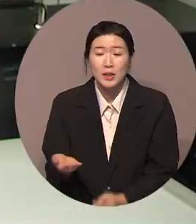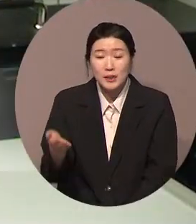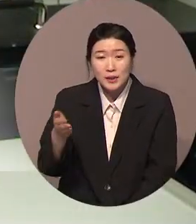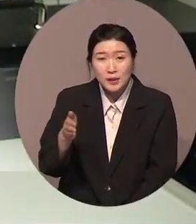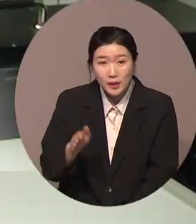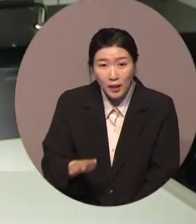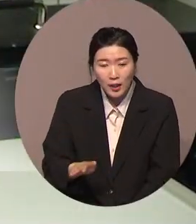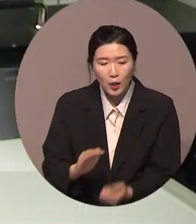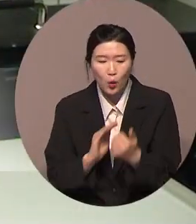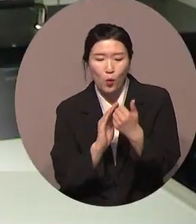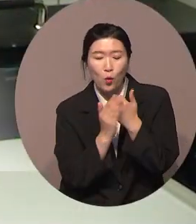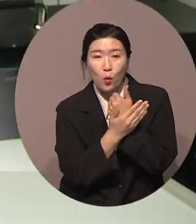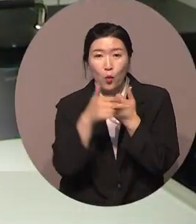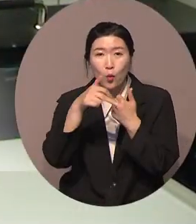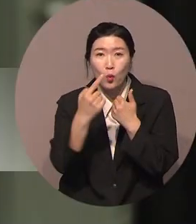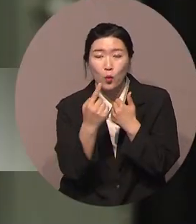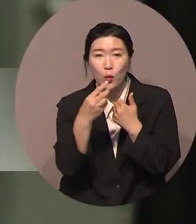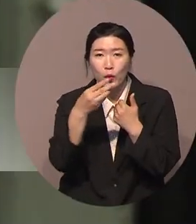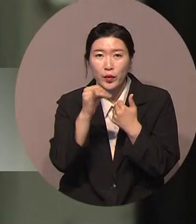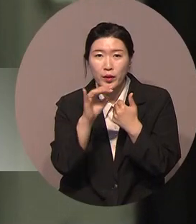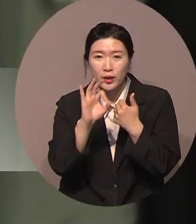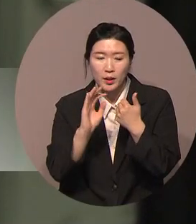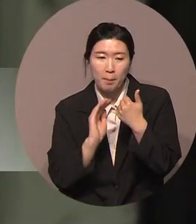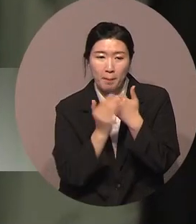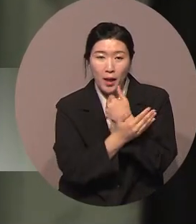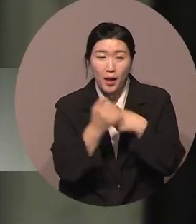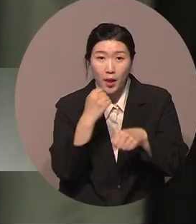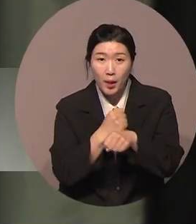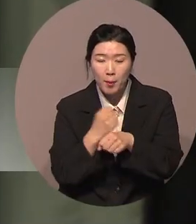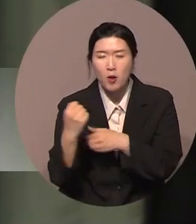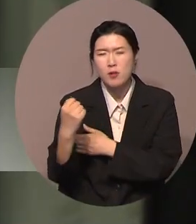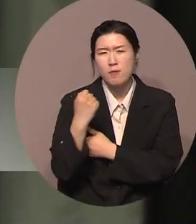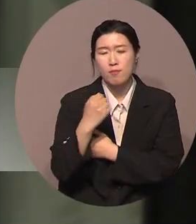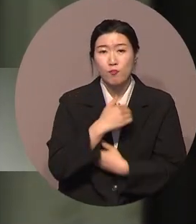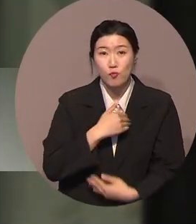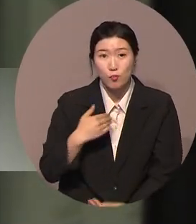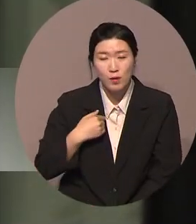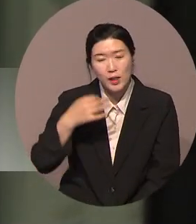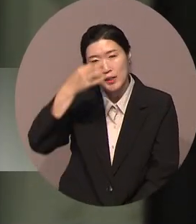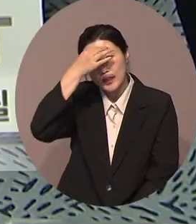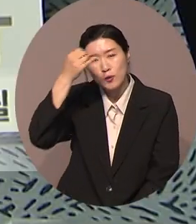차례 코팅만으로 태양전지의 효율을 끌어올릴 수 있는 소재가 개발됐습니다.